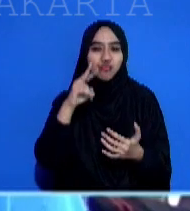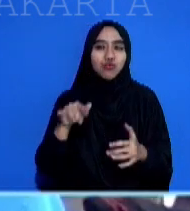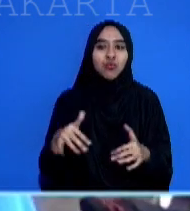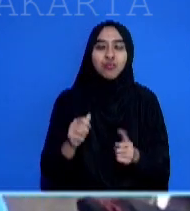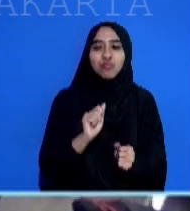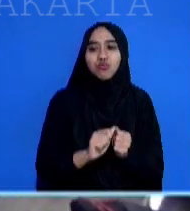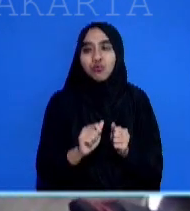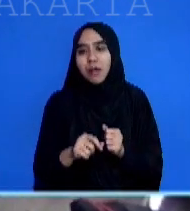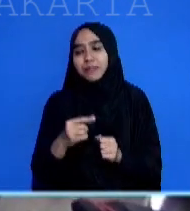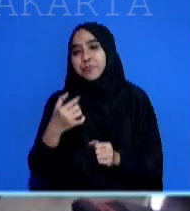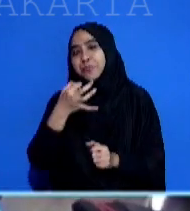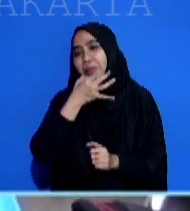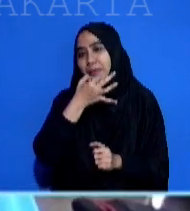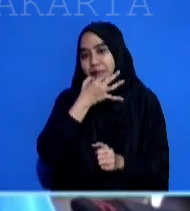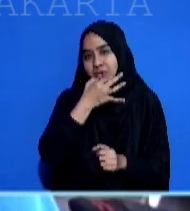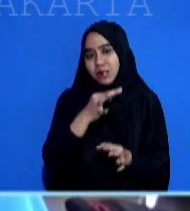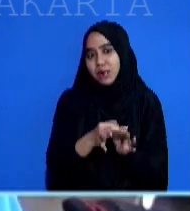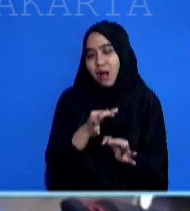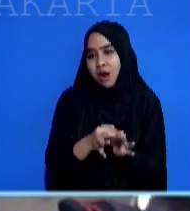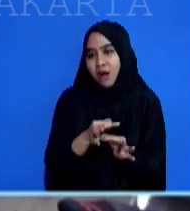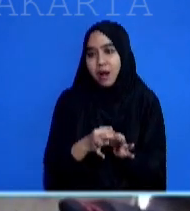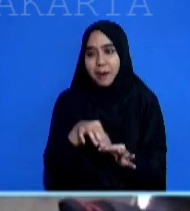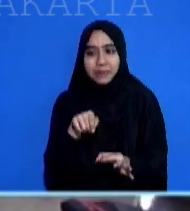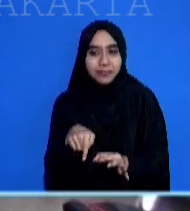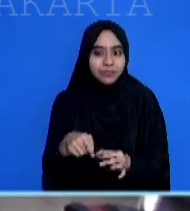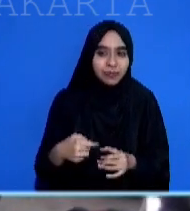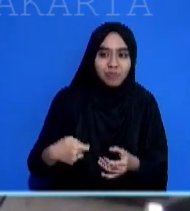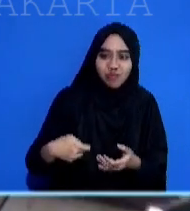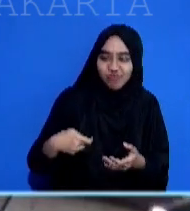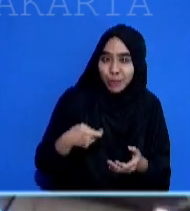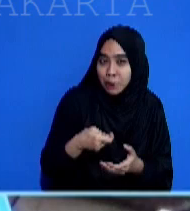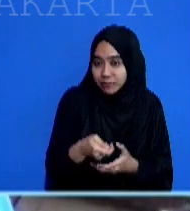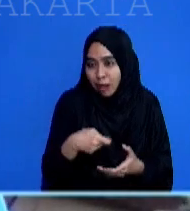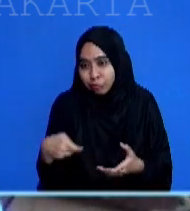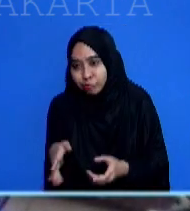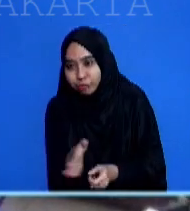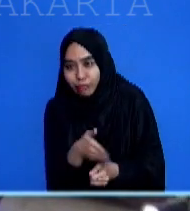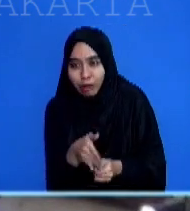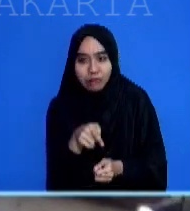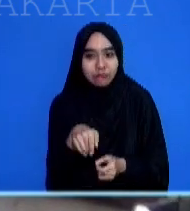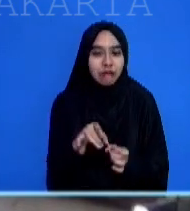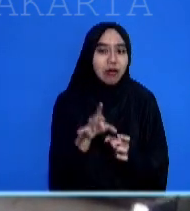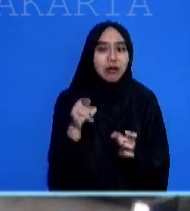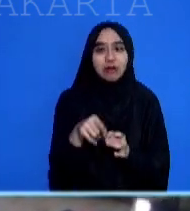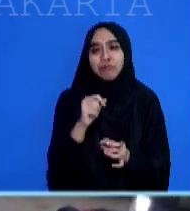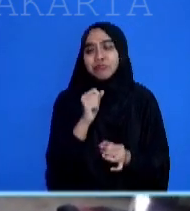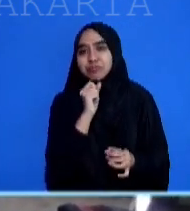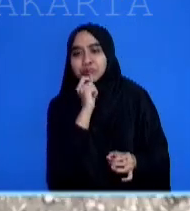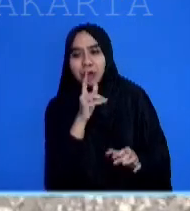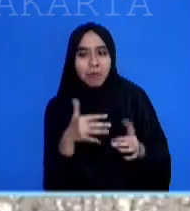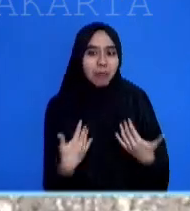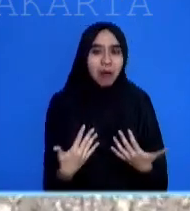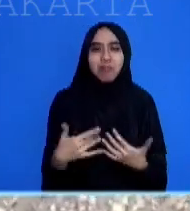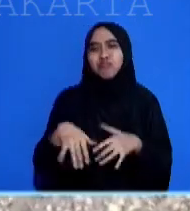B wonten angkringan wonten Gan Kajar kadang ngantosakik pesenan pripun Pak Senan Karah